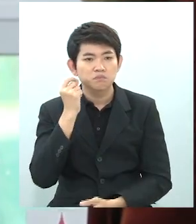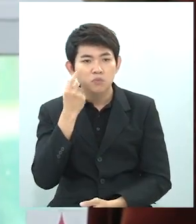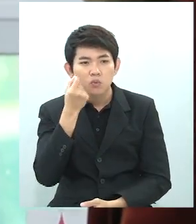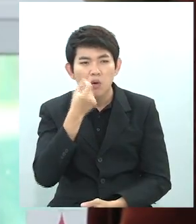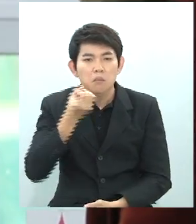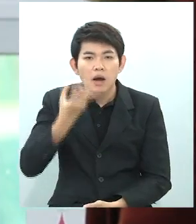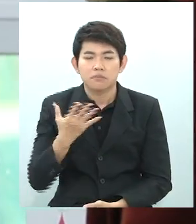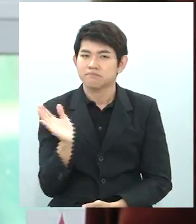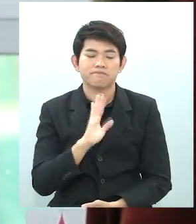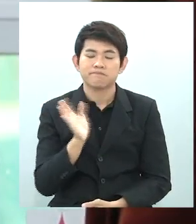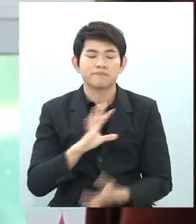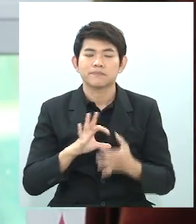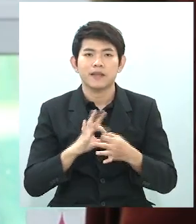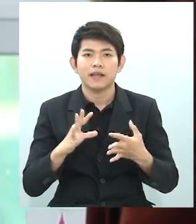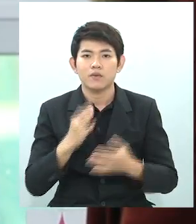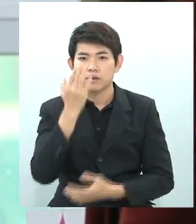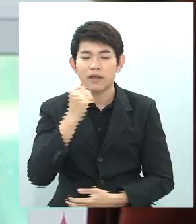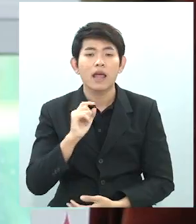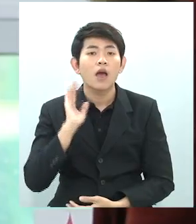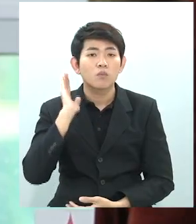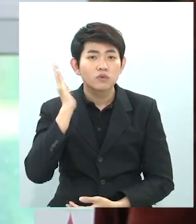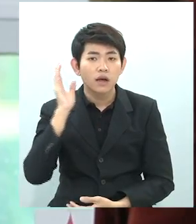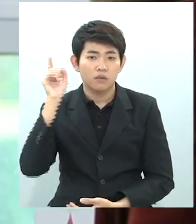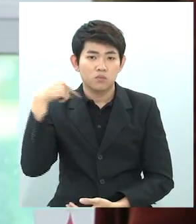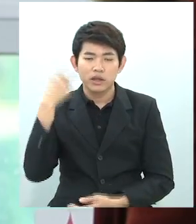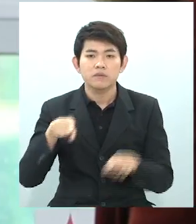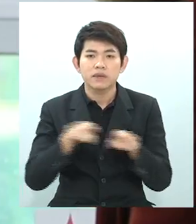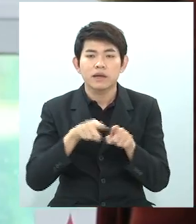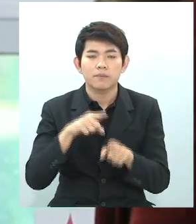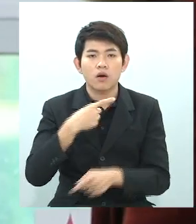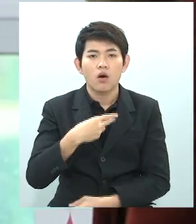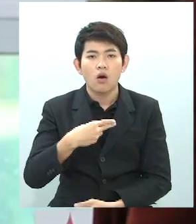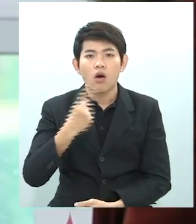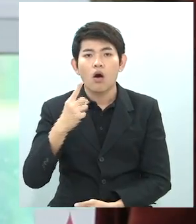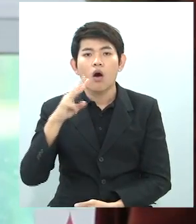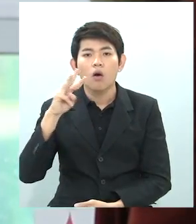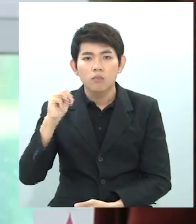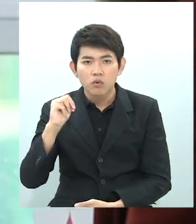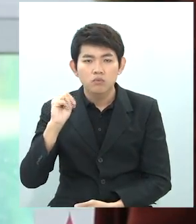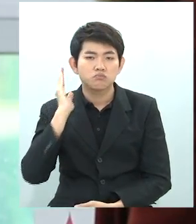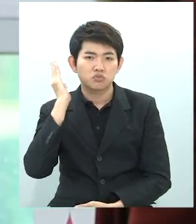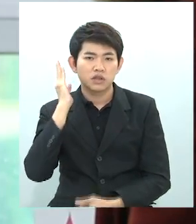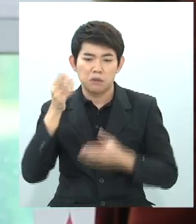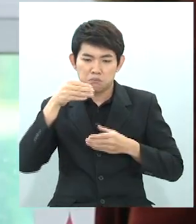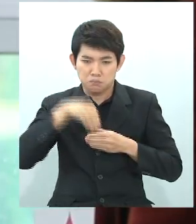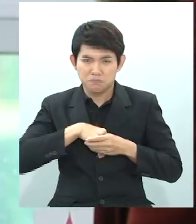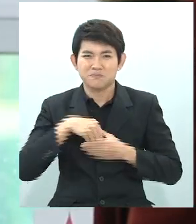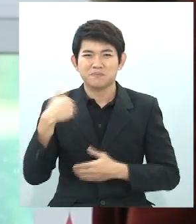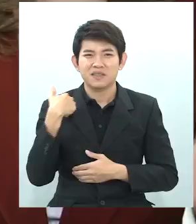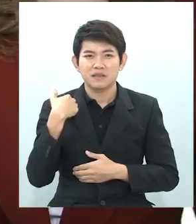อกทั้งหญิงทั้งชายเนี่ยก็จะมีแอนโดรเจนมีฮอร์โมนเพศชายอยู่ในตัวอยู่แล้วนะคะเพราะนั้นก็เป็น